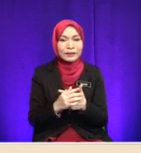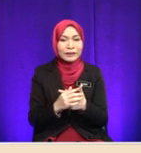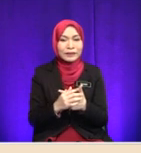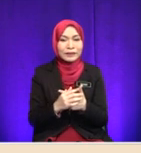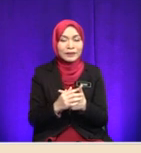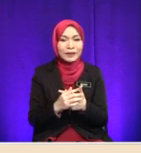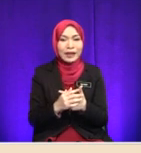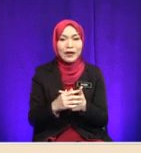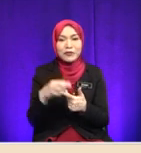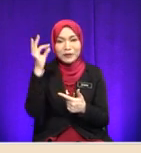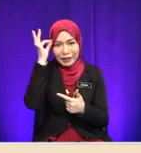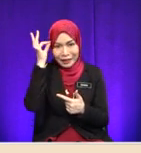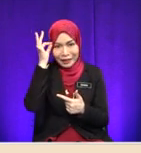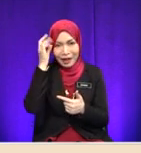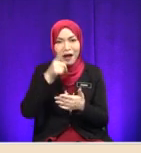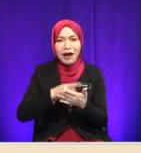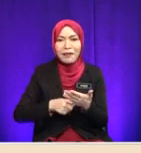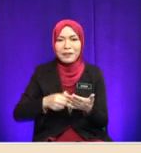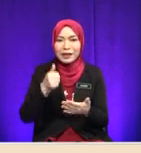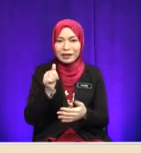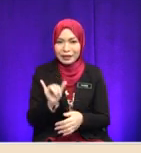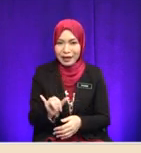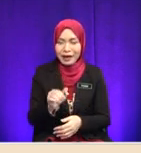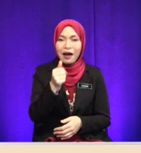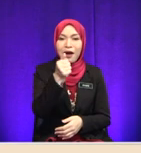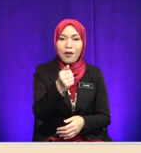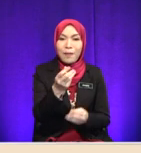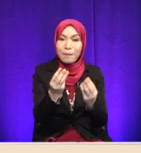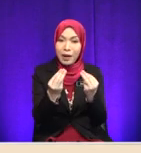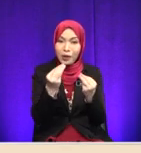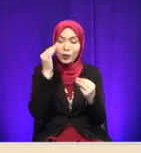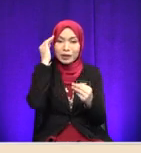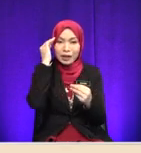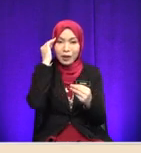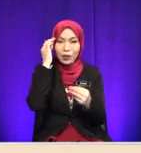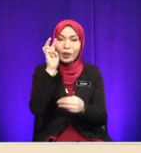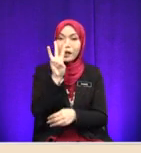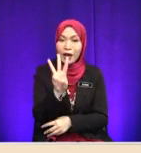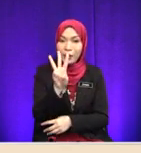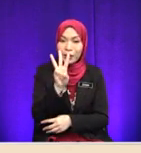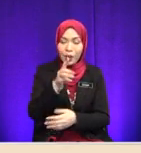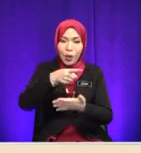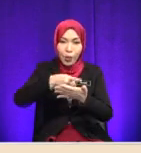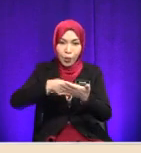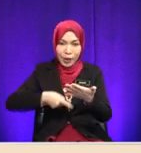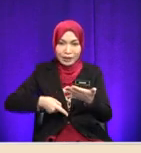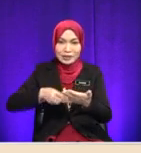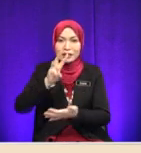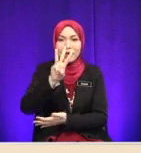sebelum saya nak baca ni, apa yang saya nak tahu ni? Iaitu what yang ingin diketahui. Ingat ya, teknik